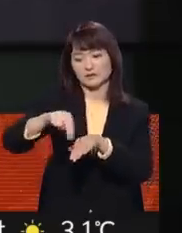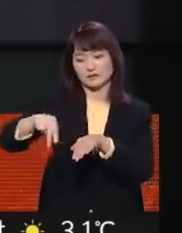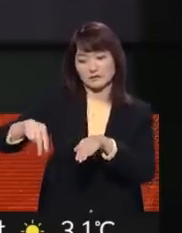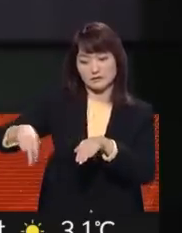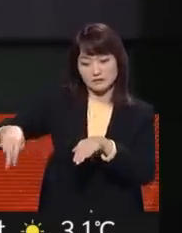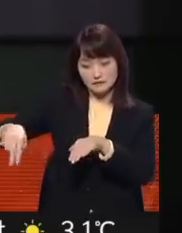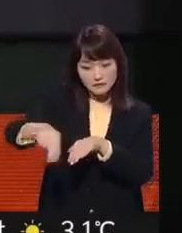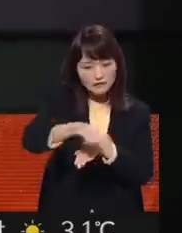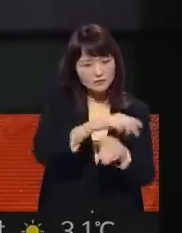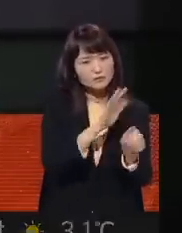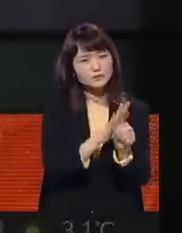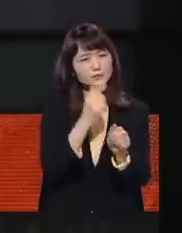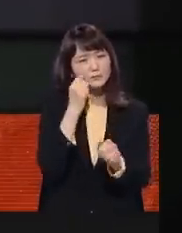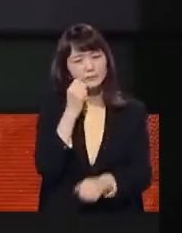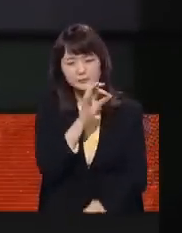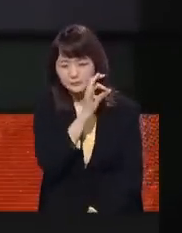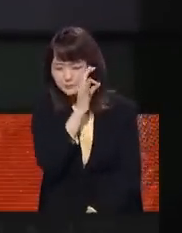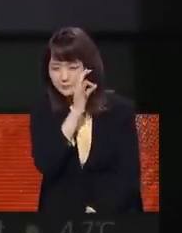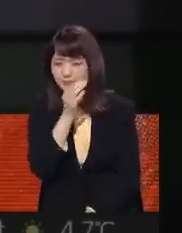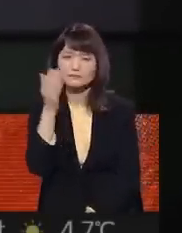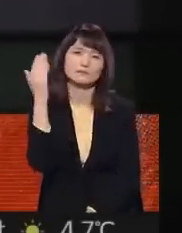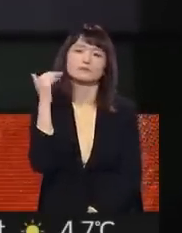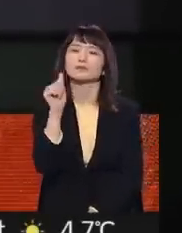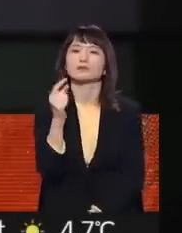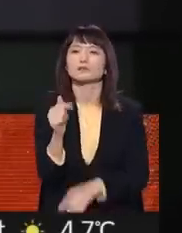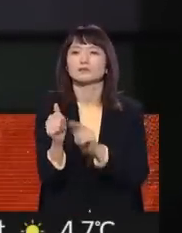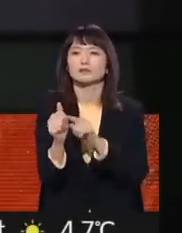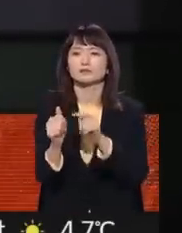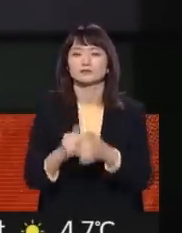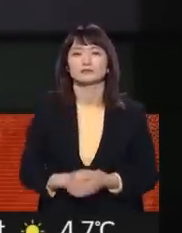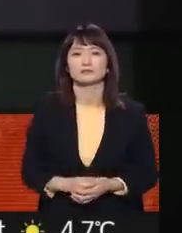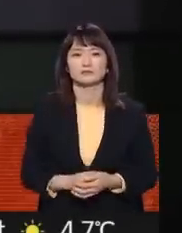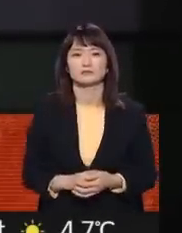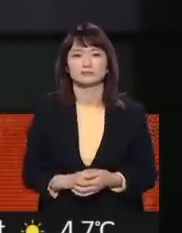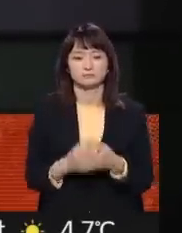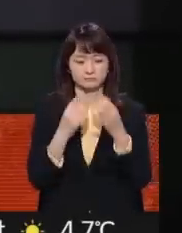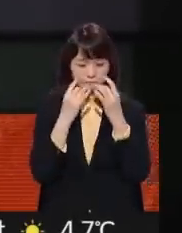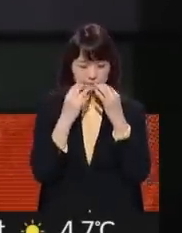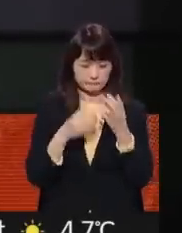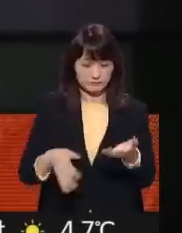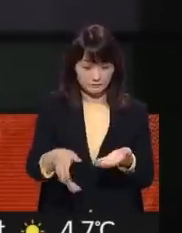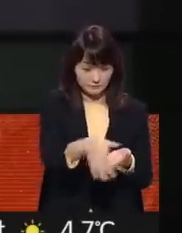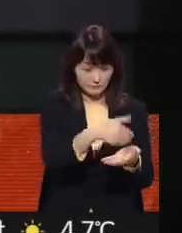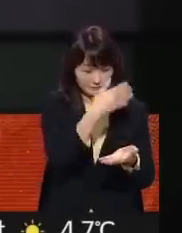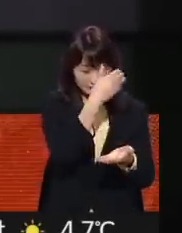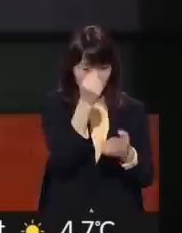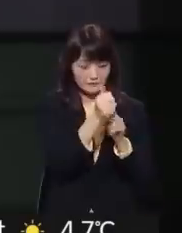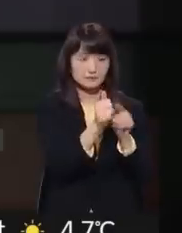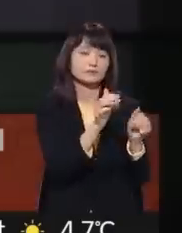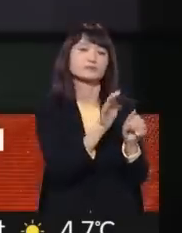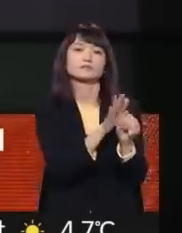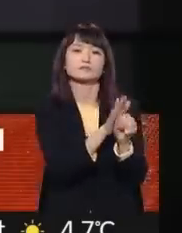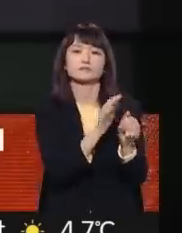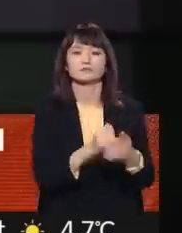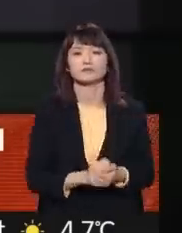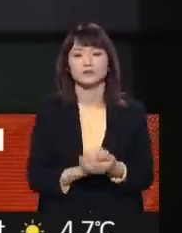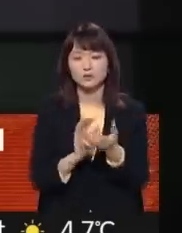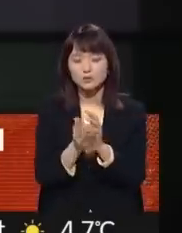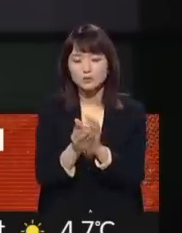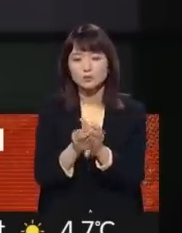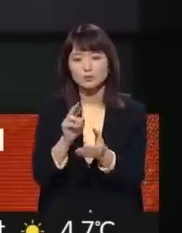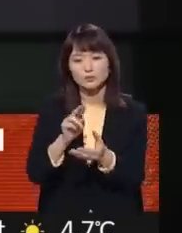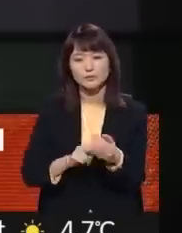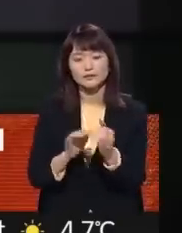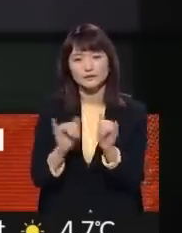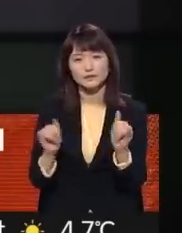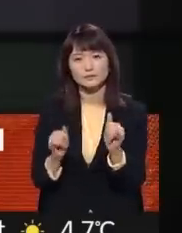얘기를 했습니다. 그러면서 이전부터 이 홍석천 씨는 폐지 줍는 할아버지 수레를 끌고 또 꽃 파는 분이 있으면 몇 송이 사는 등 이런 작은